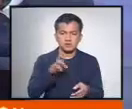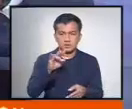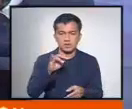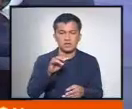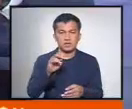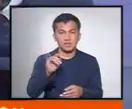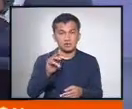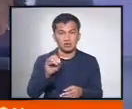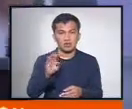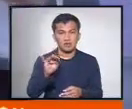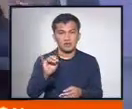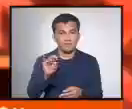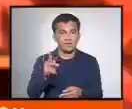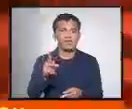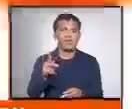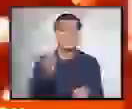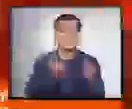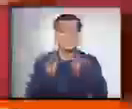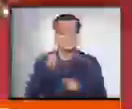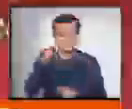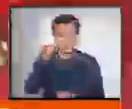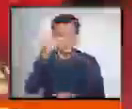Bank. Umaaksyon si Jen Calimon.